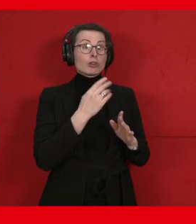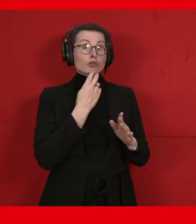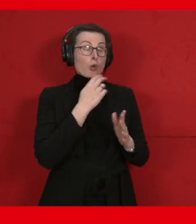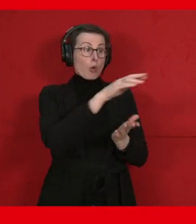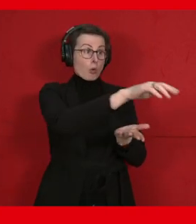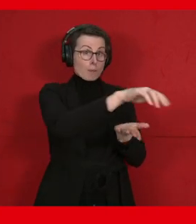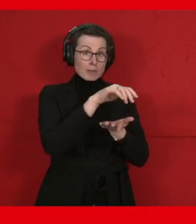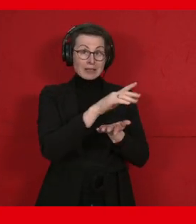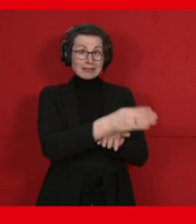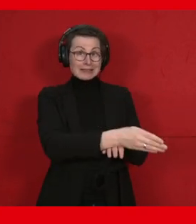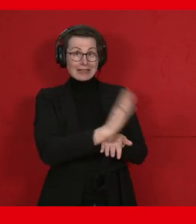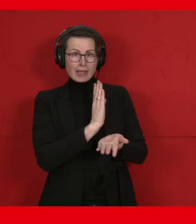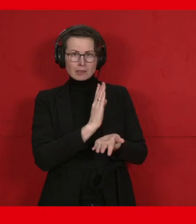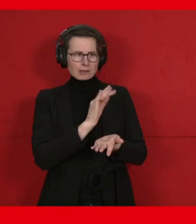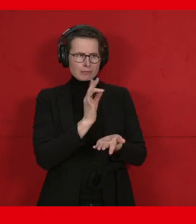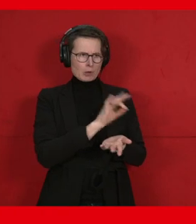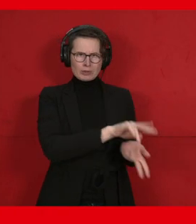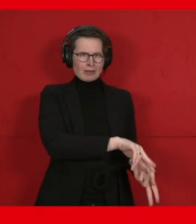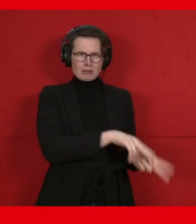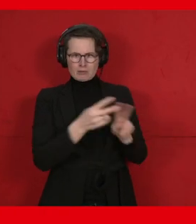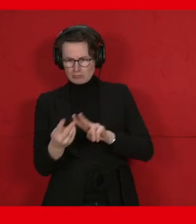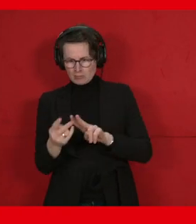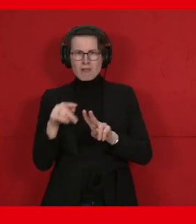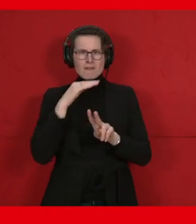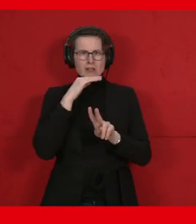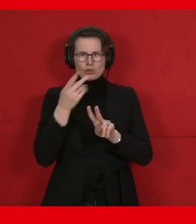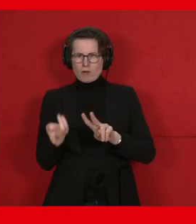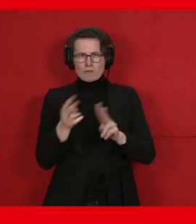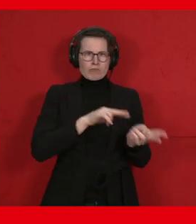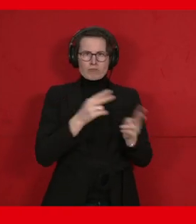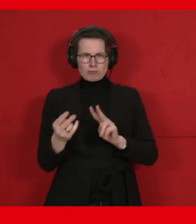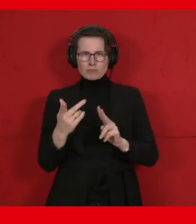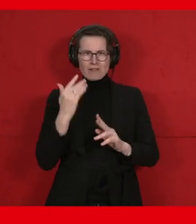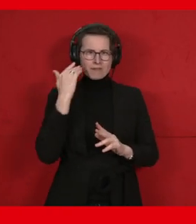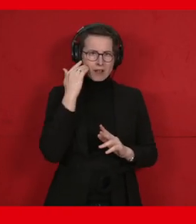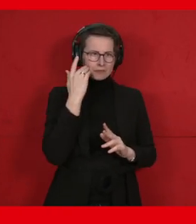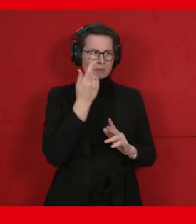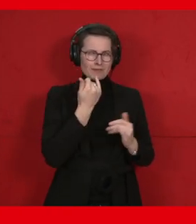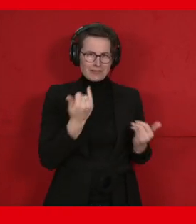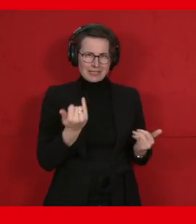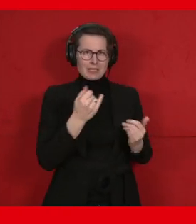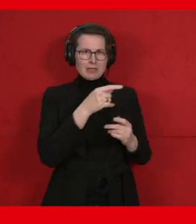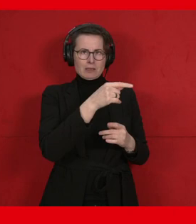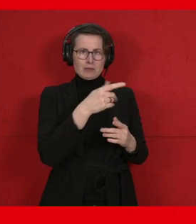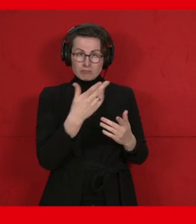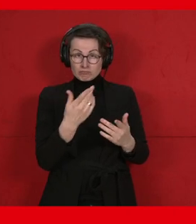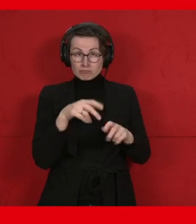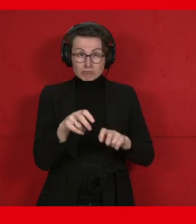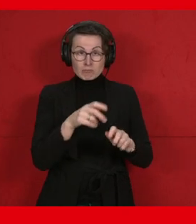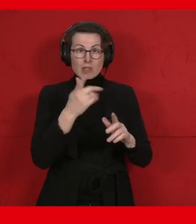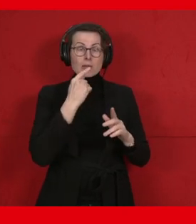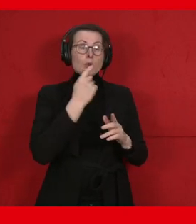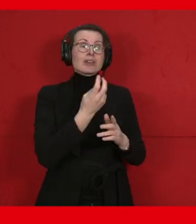als dass man nochmal eine Transformation mit Wasserstoff dazwischen schaltet. Dann muss man das auch entsprechend organisieren. Da geht dann weniger